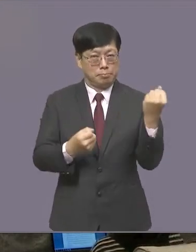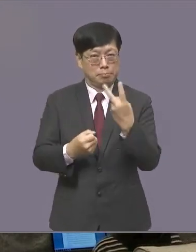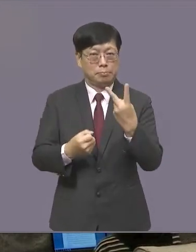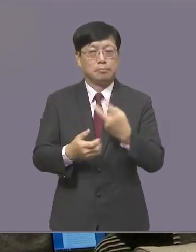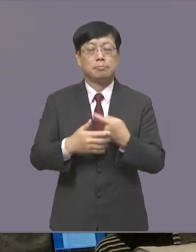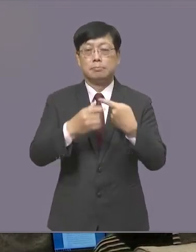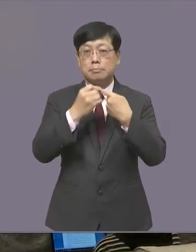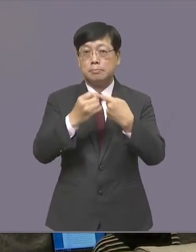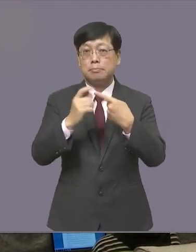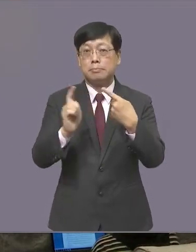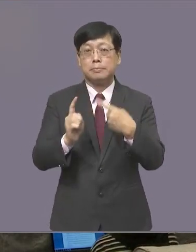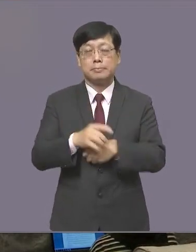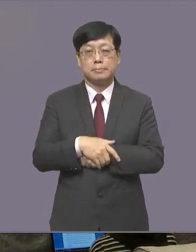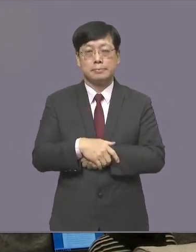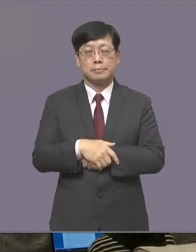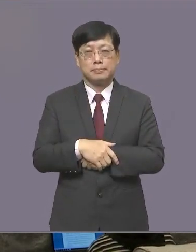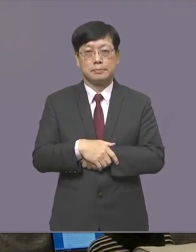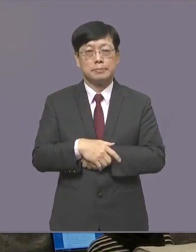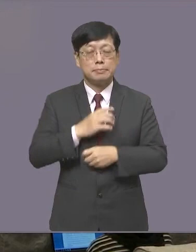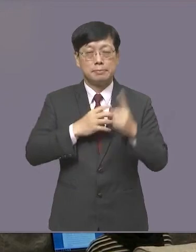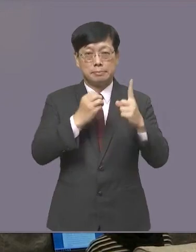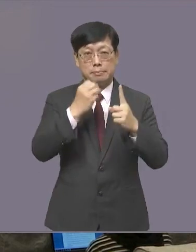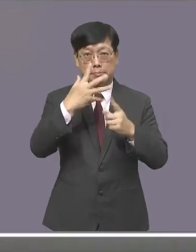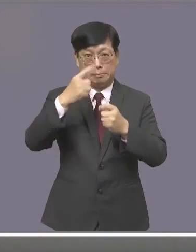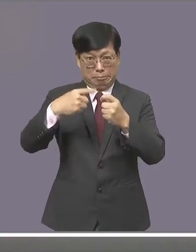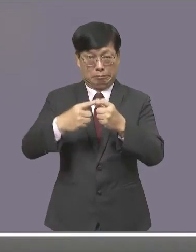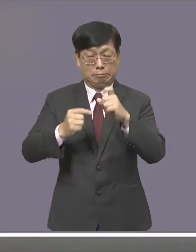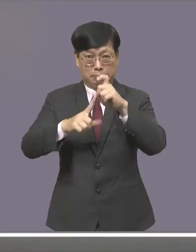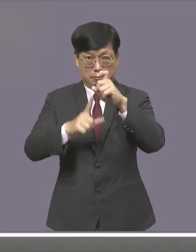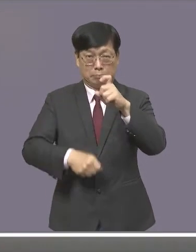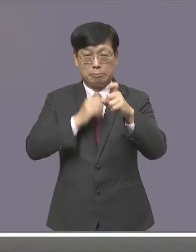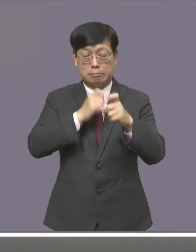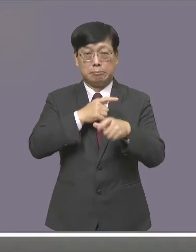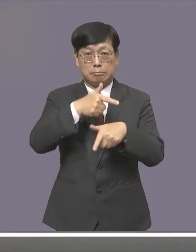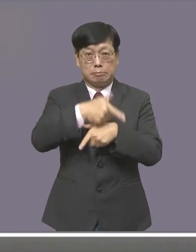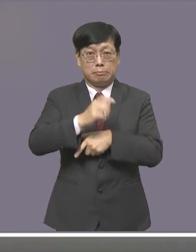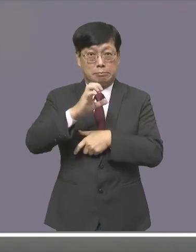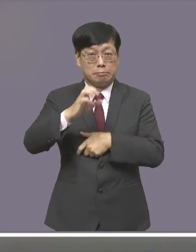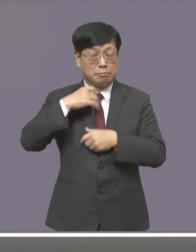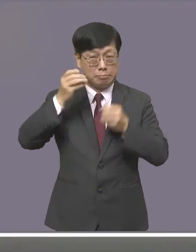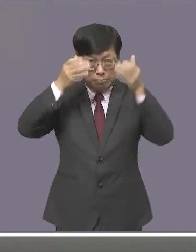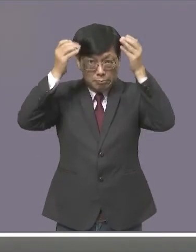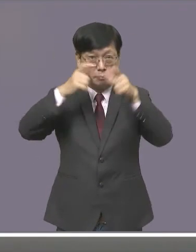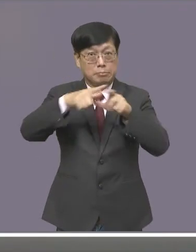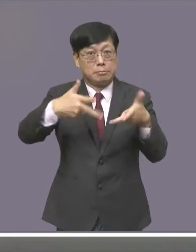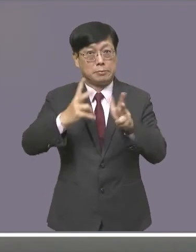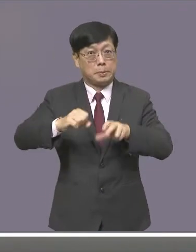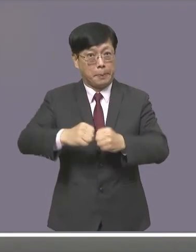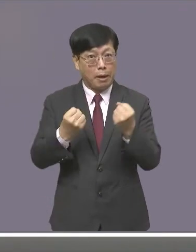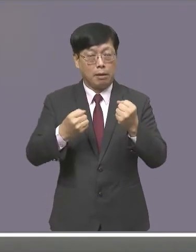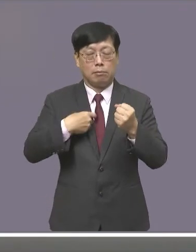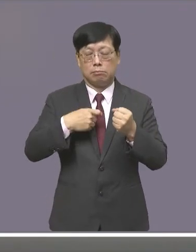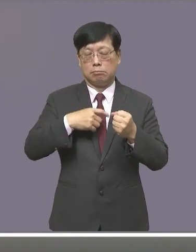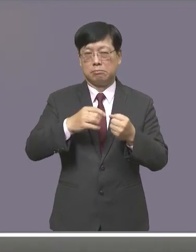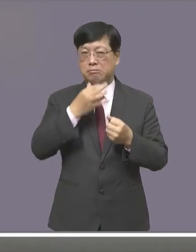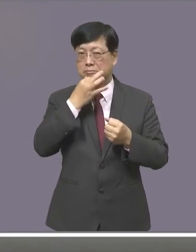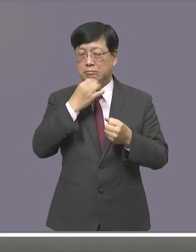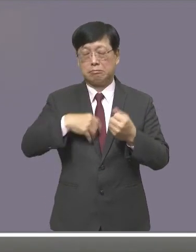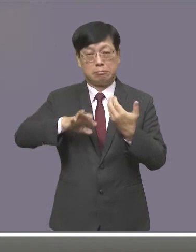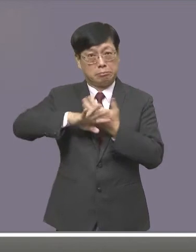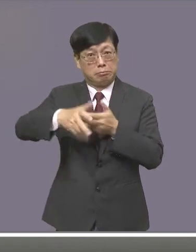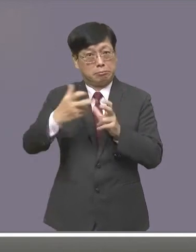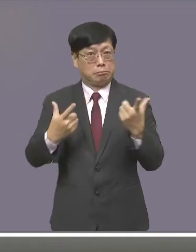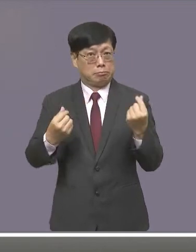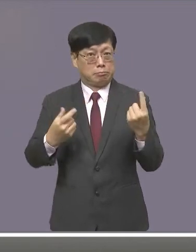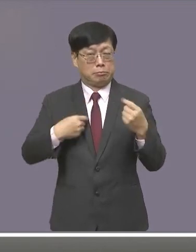分。第一大部分就是在这个108年10月南方号大桥之后，为了不让这个全国的桥梁再步上